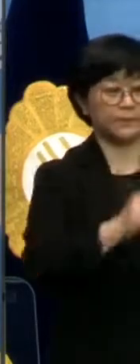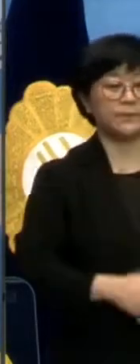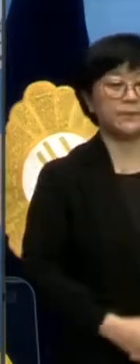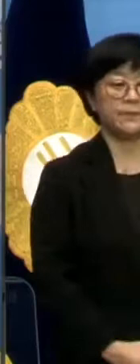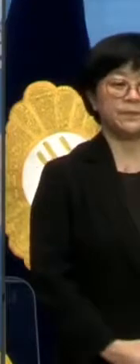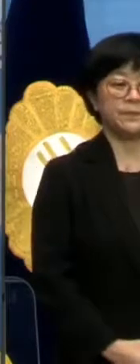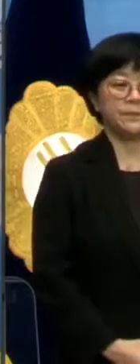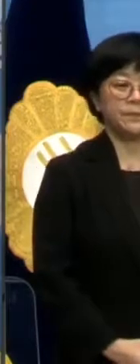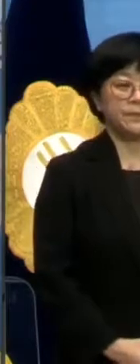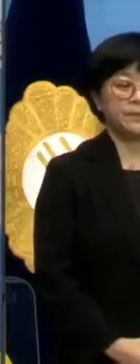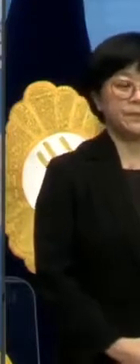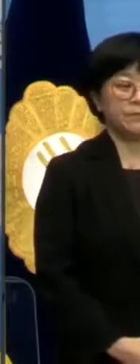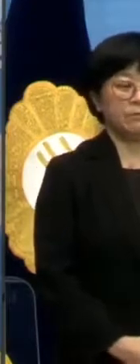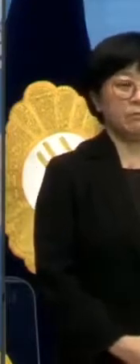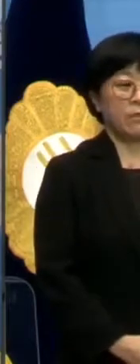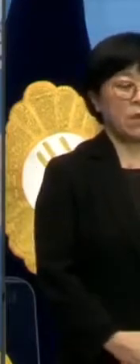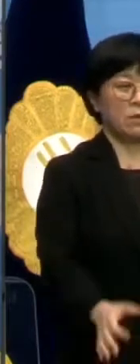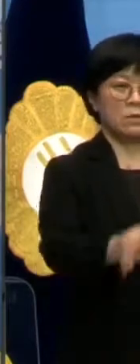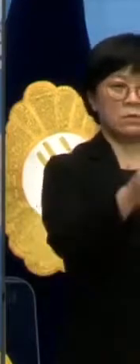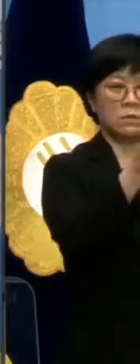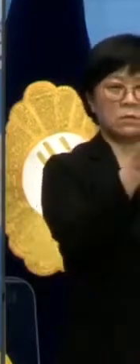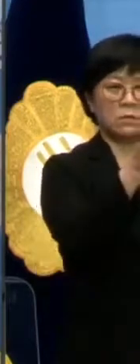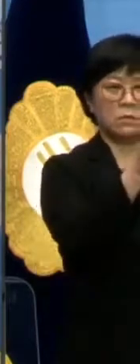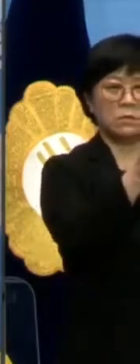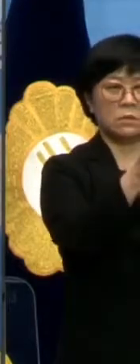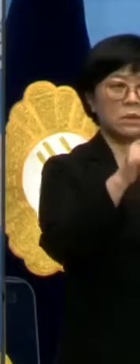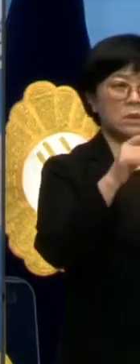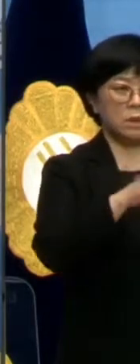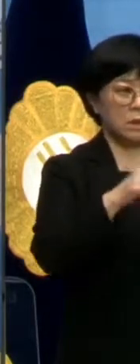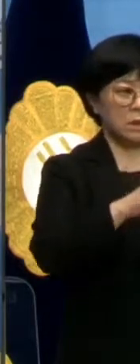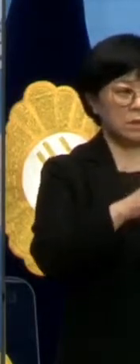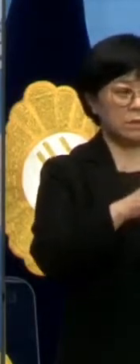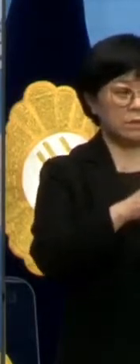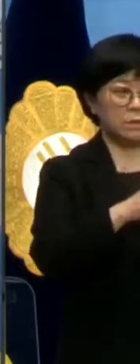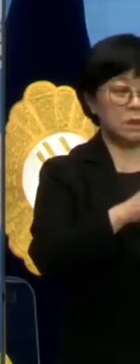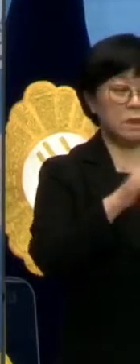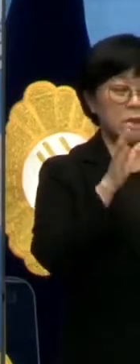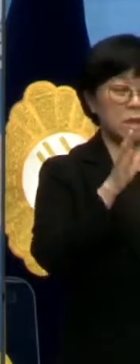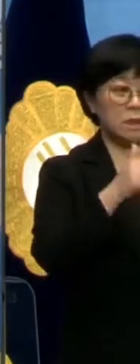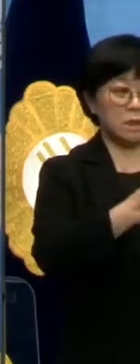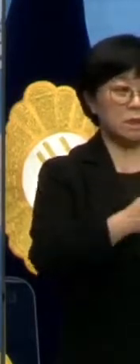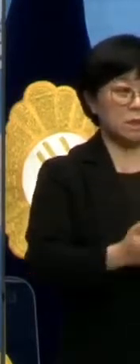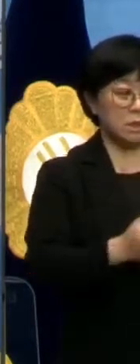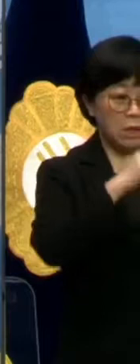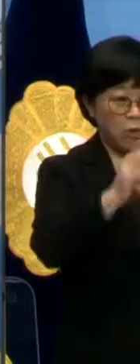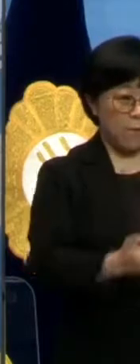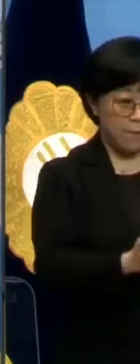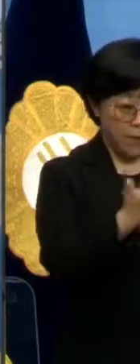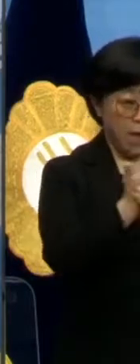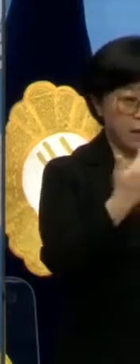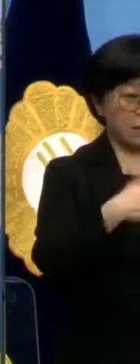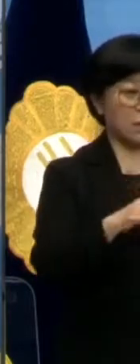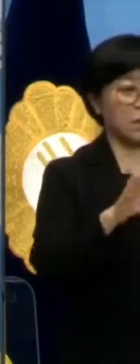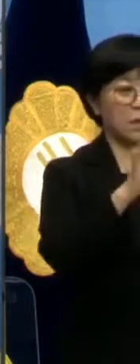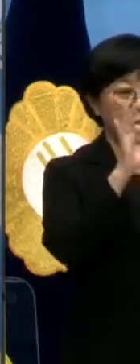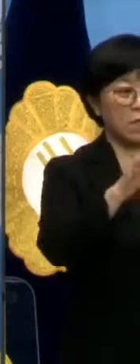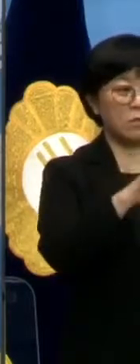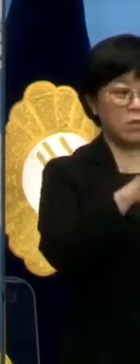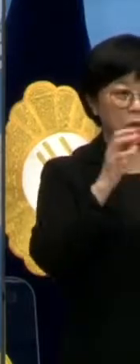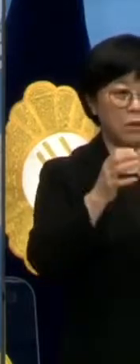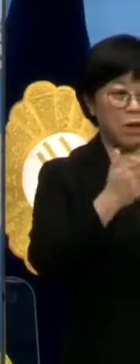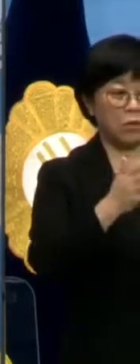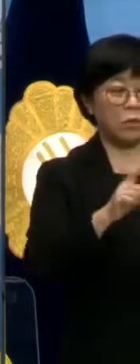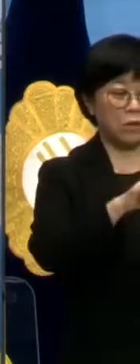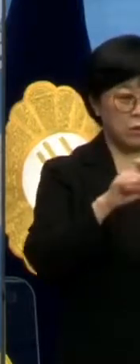남겨놓겠습니다. 재원은 기존 재난지원 예산을 활용하고 서울시 재난연대기금을